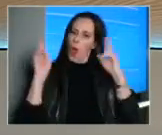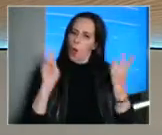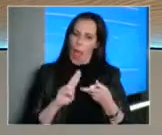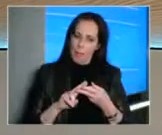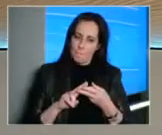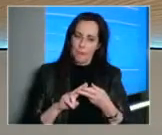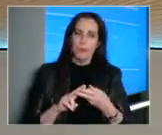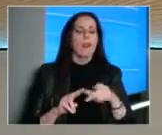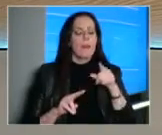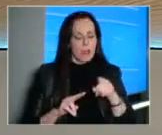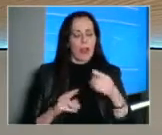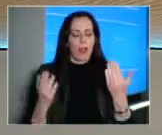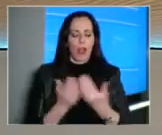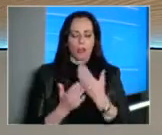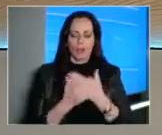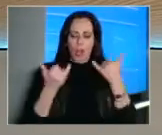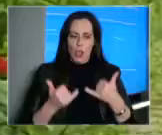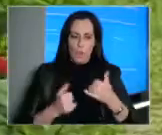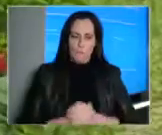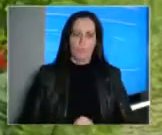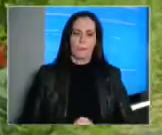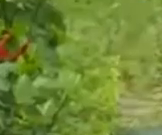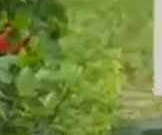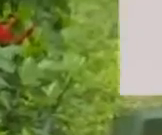כולו, ואלה כותרות התוכנית הערב.